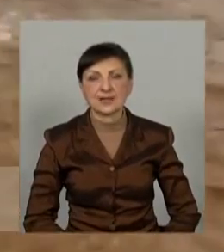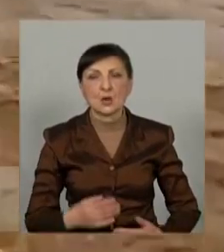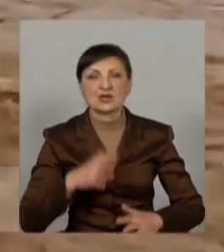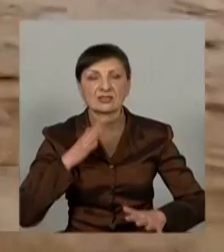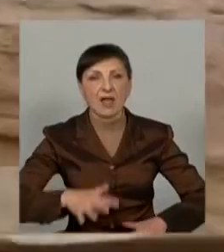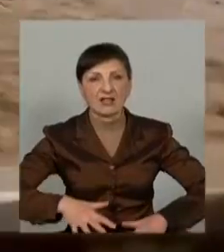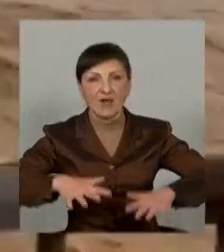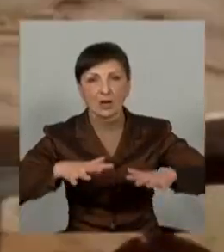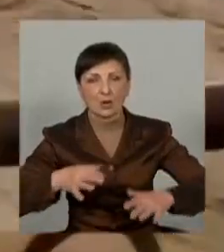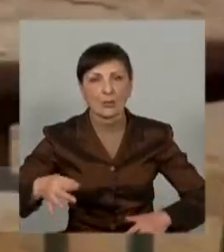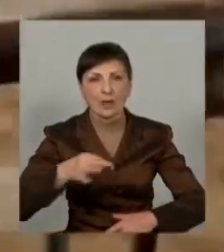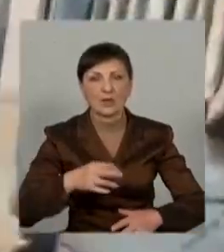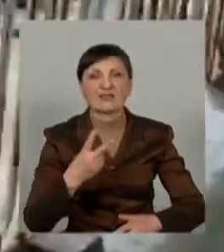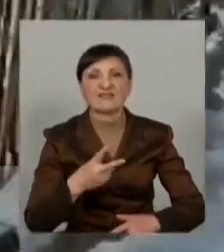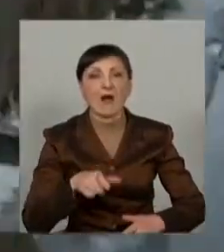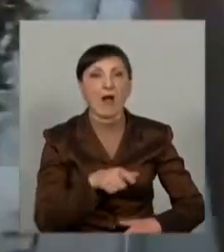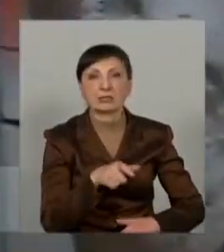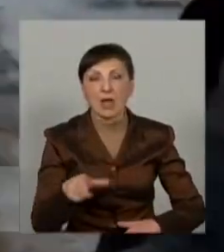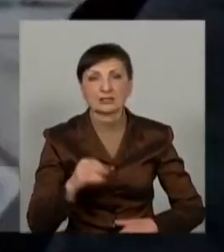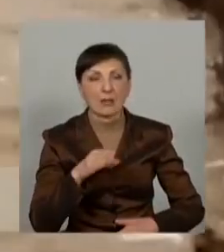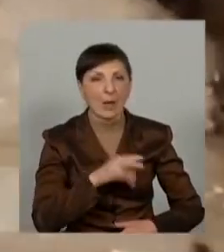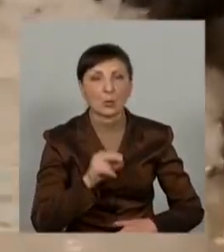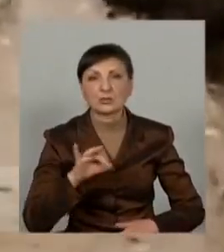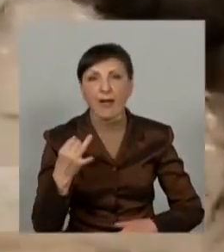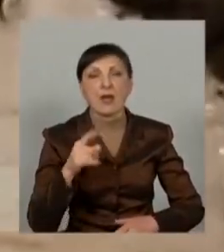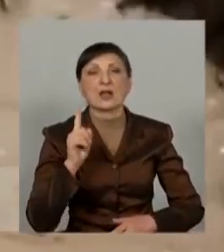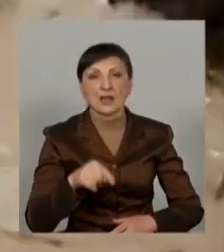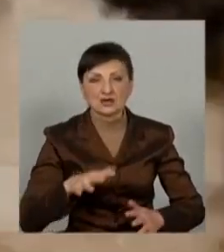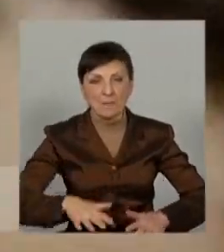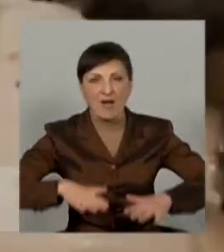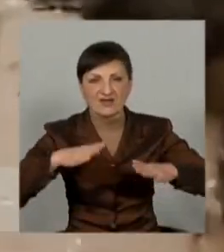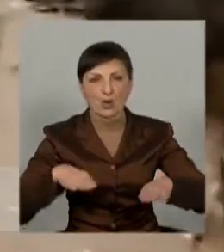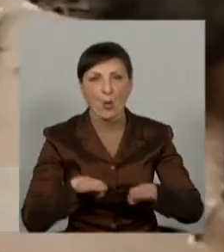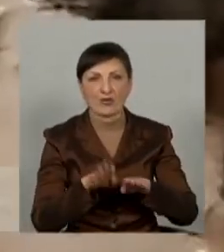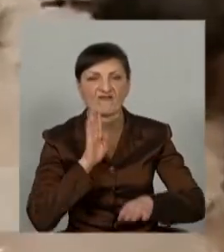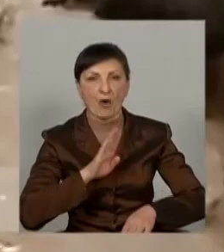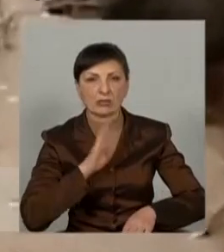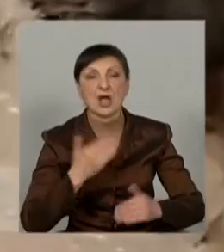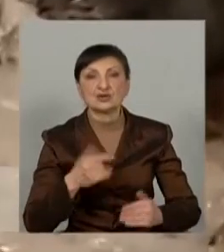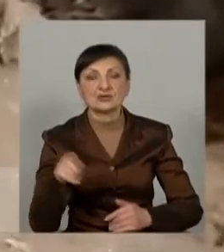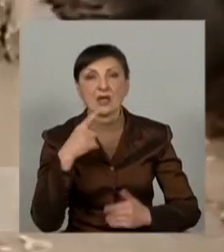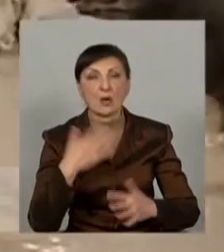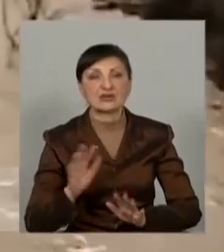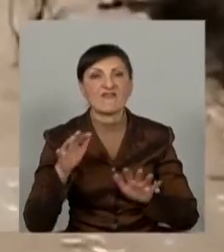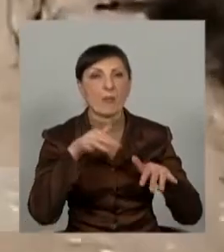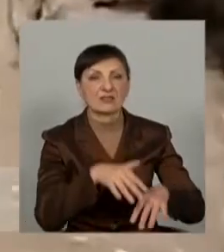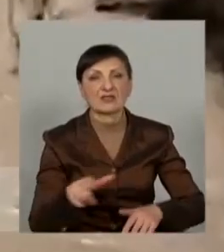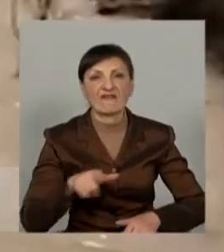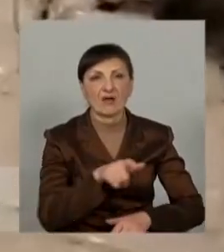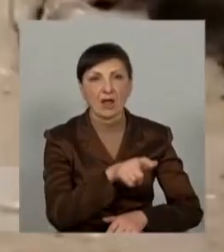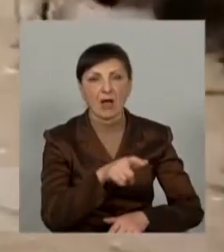в Ардабасинском районе на двух каналах Найман и Куртай также повысился уровень воды. Сейчас она впадает в реку